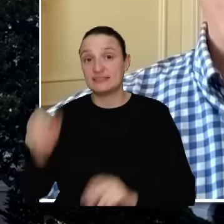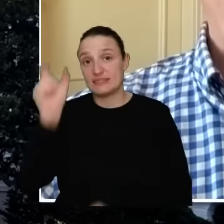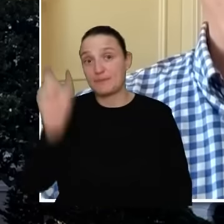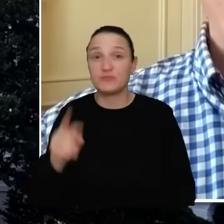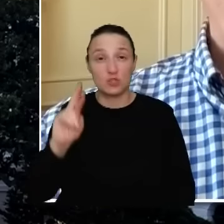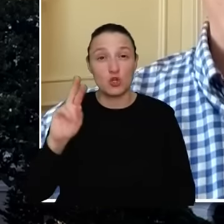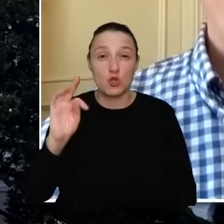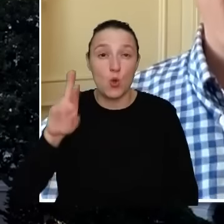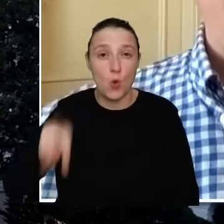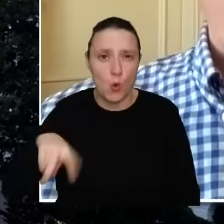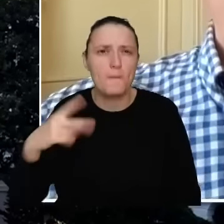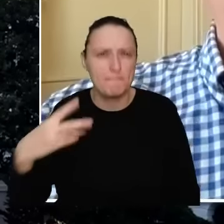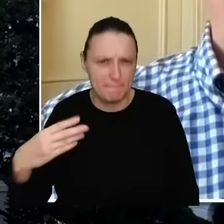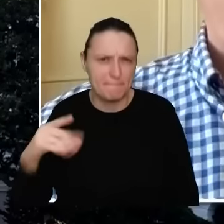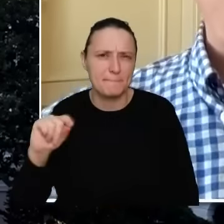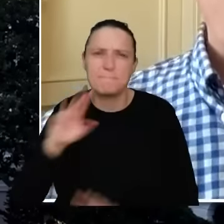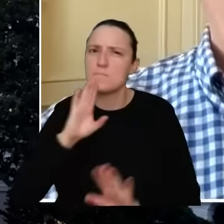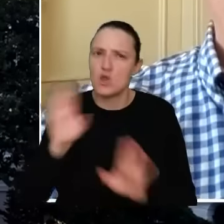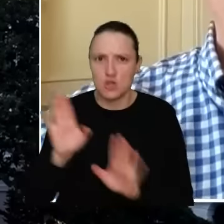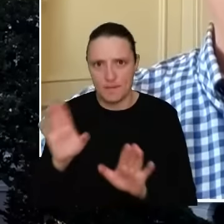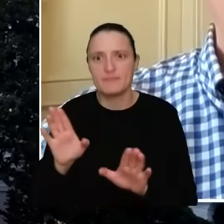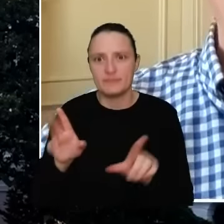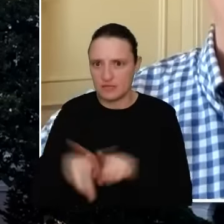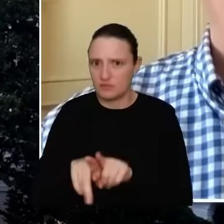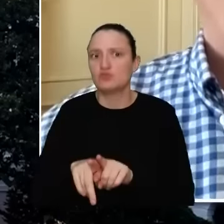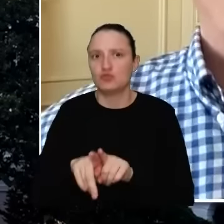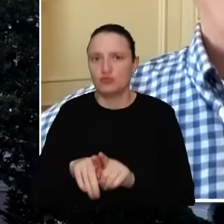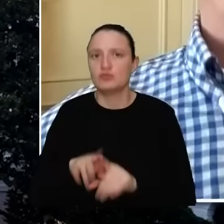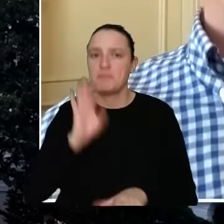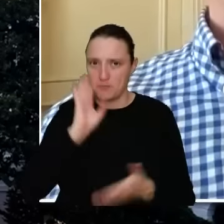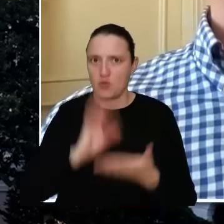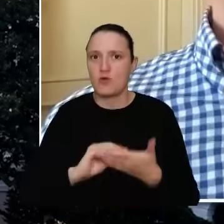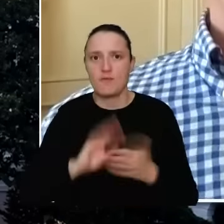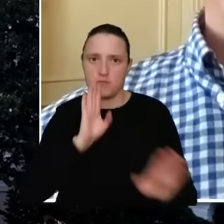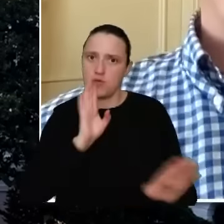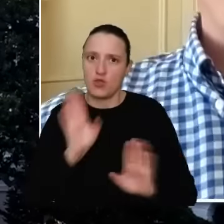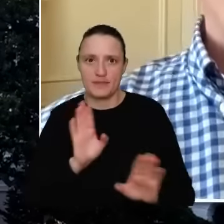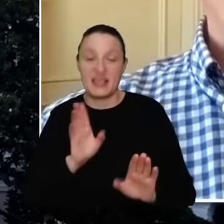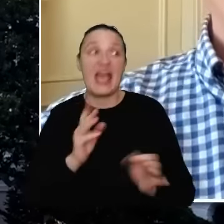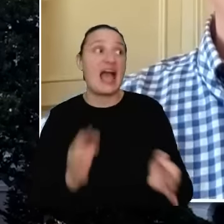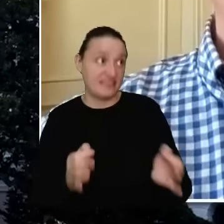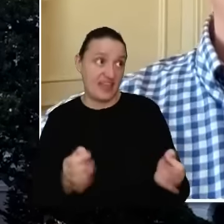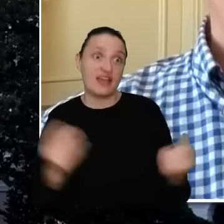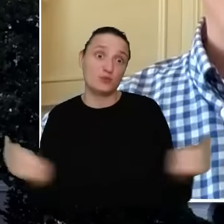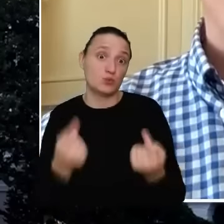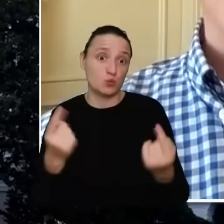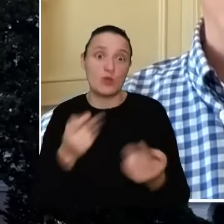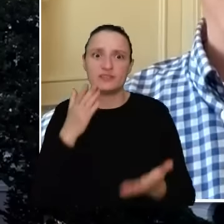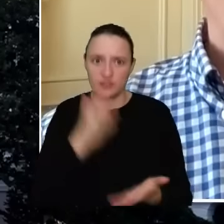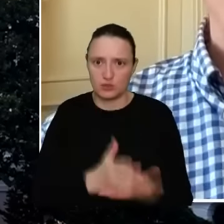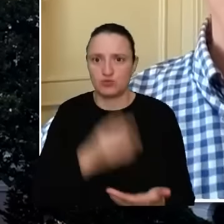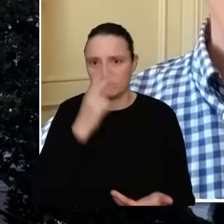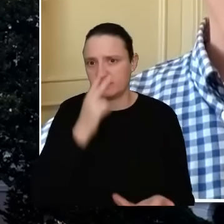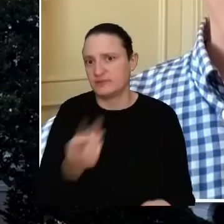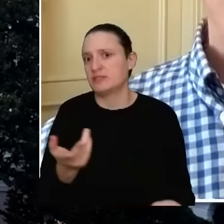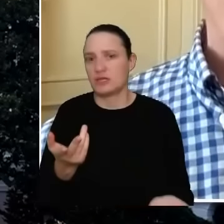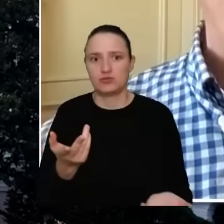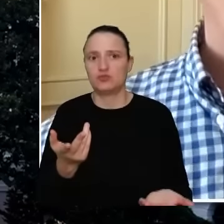również potwierdziły, że ten kierunek partia znów przyjmuje. No a teraz już mamy do czynienia już niemalże z